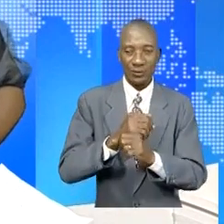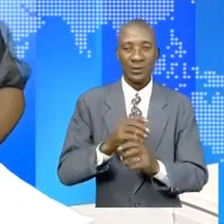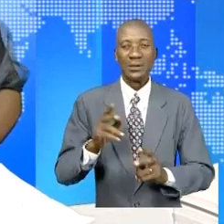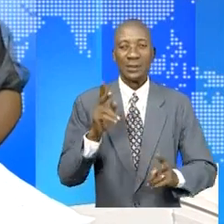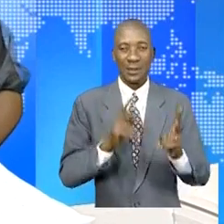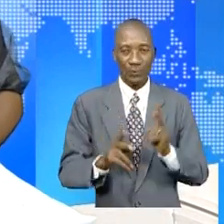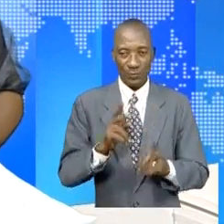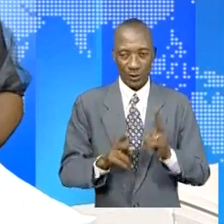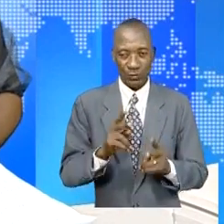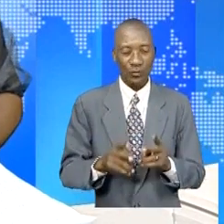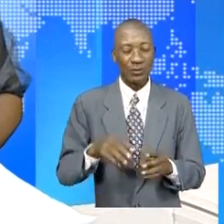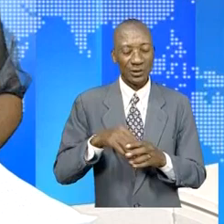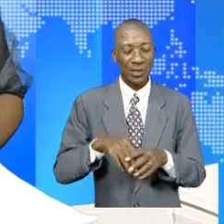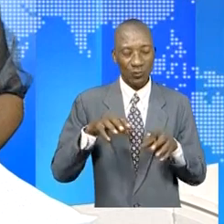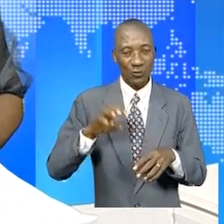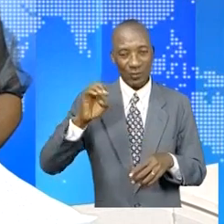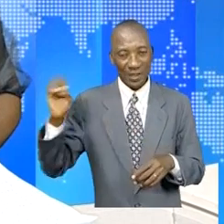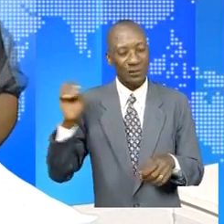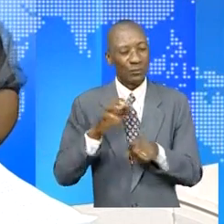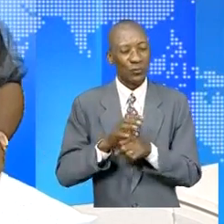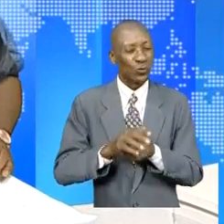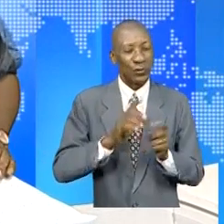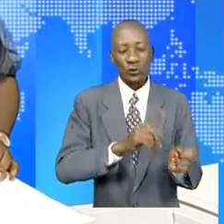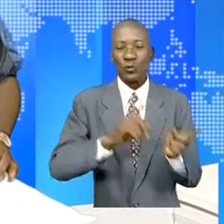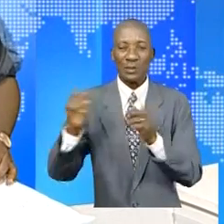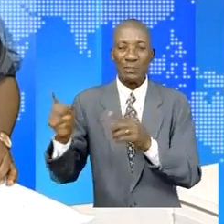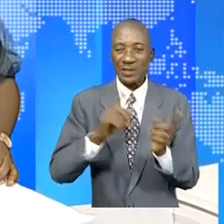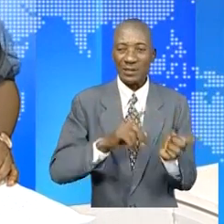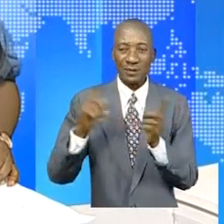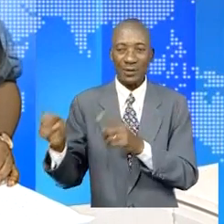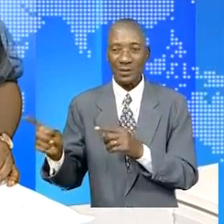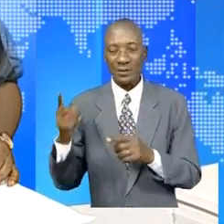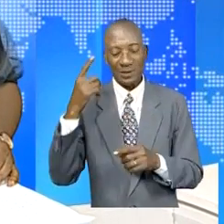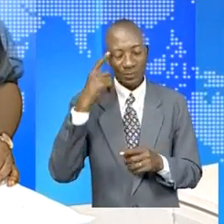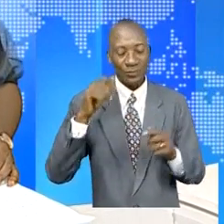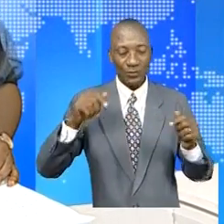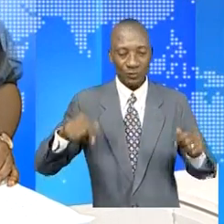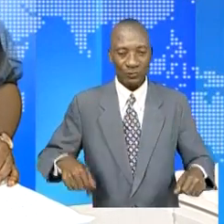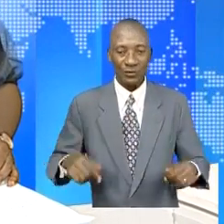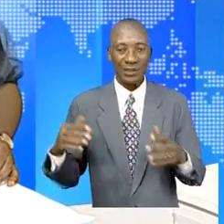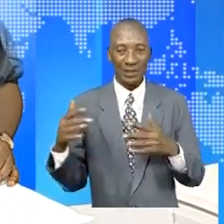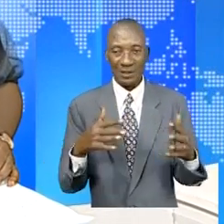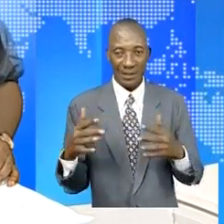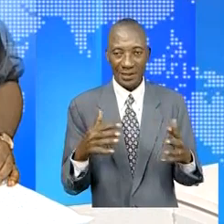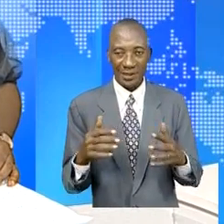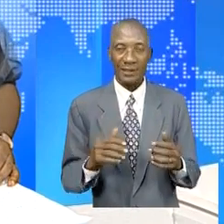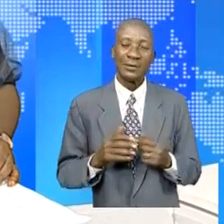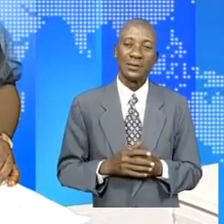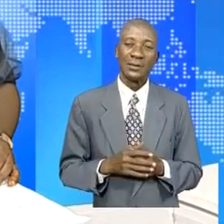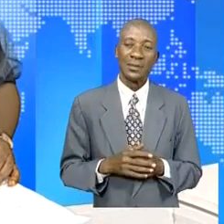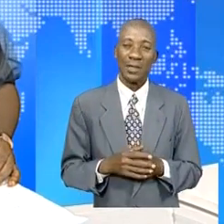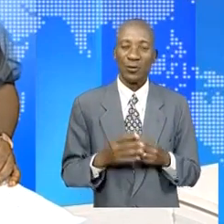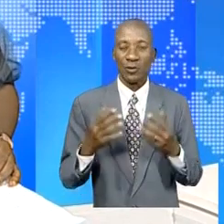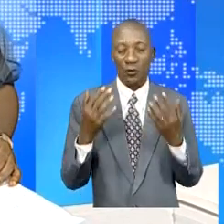tant d'autres points évoqués ce lundi par le Premier ministre Jean-Michel Sama Lukone Kenge qui a tenu un point de